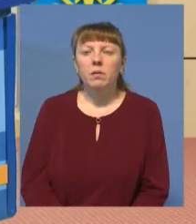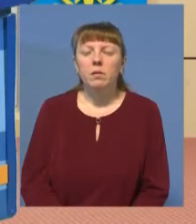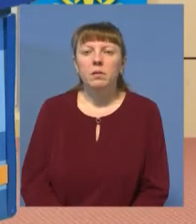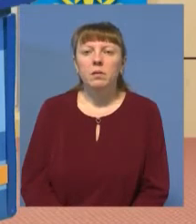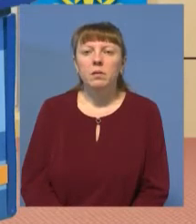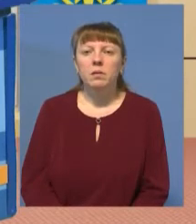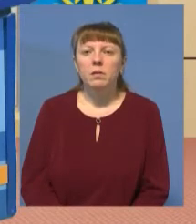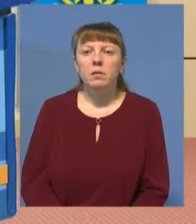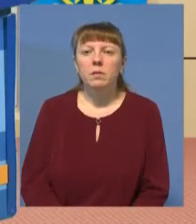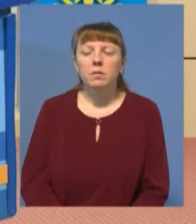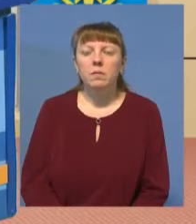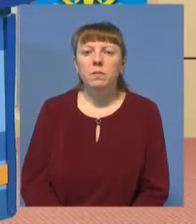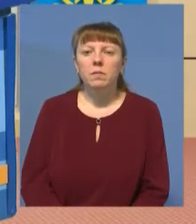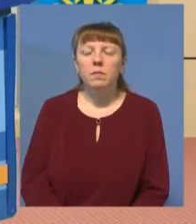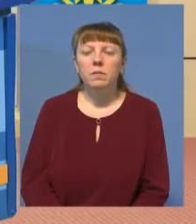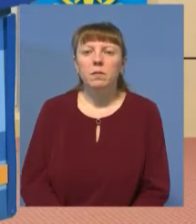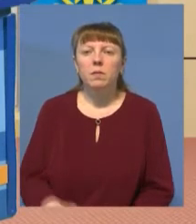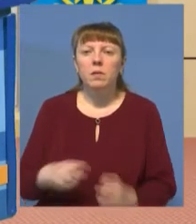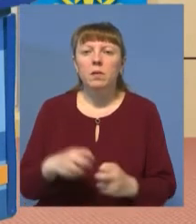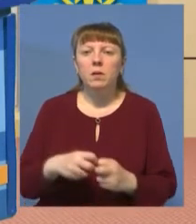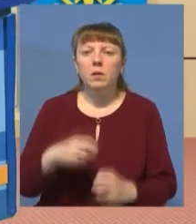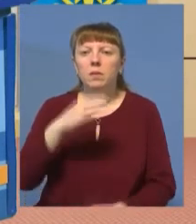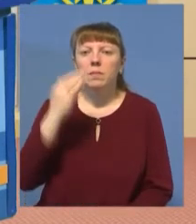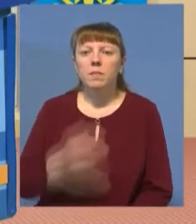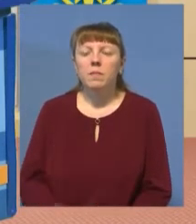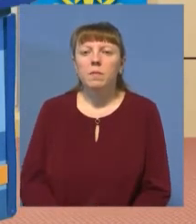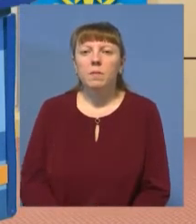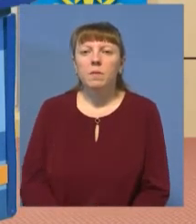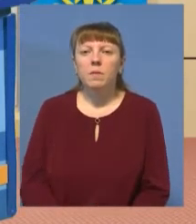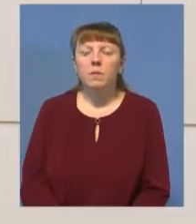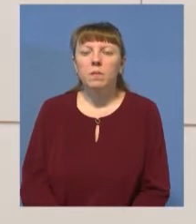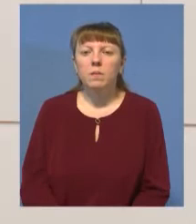некую проблему. Это связано уже